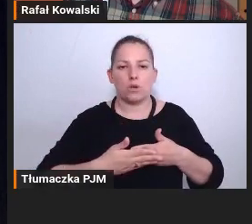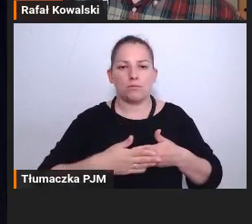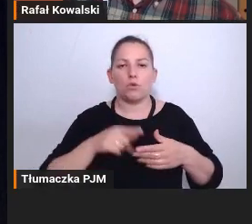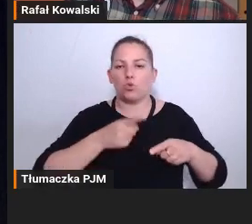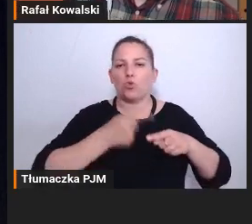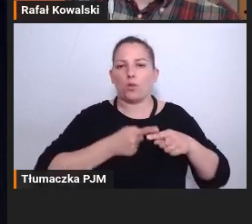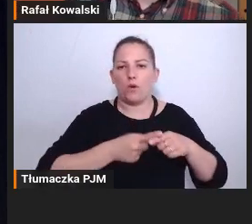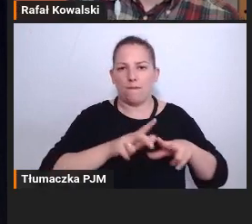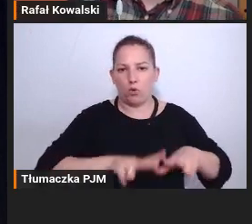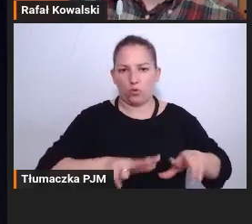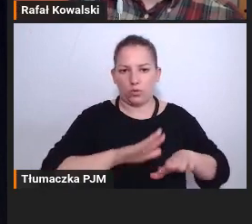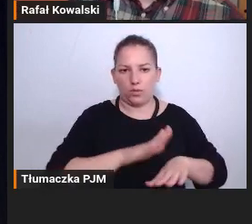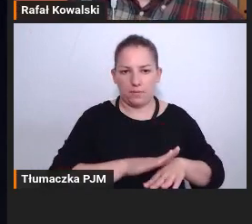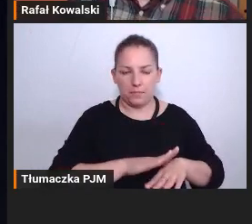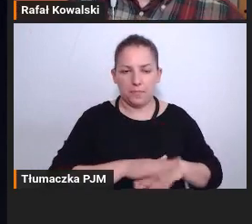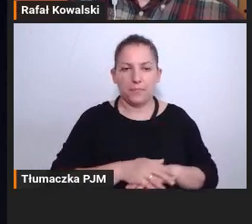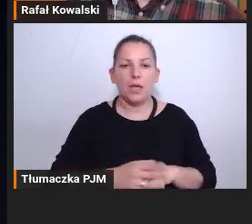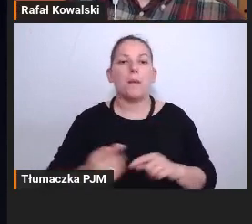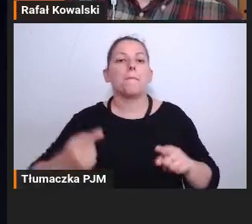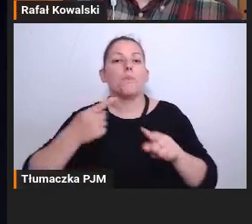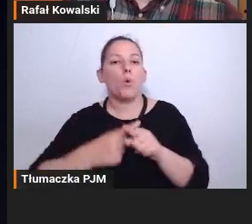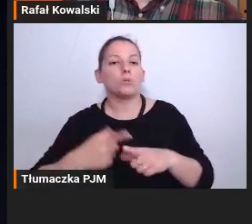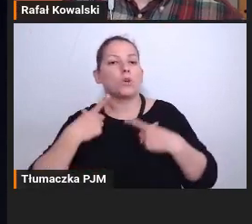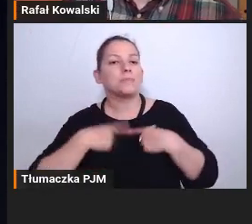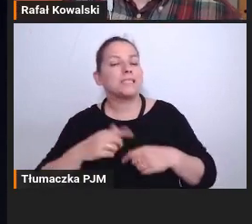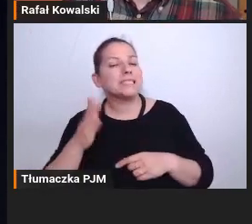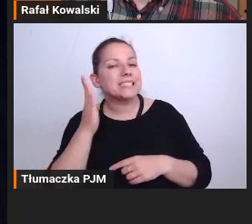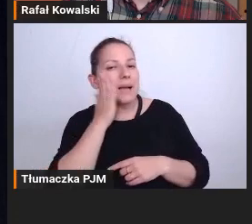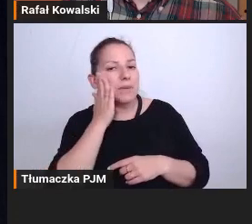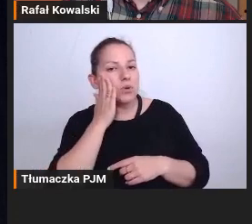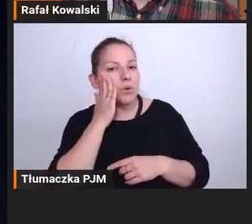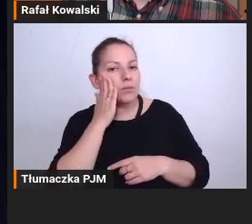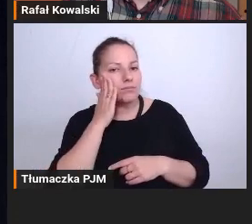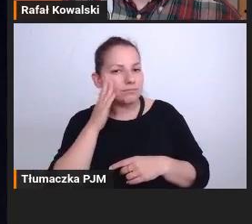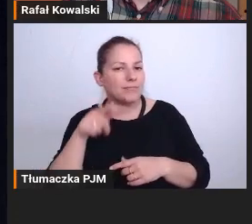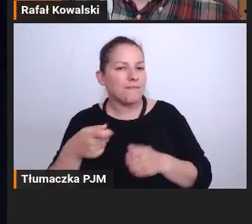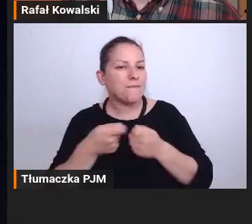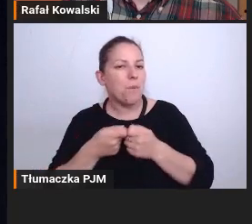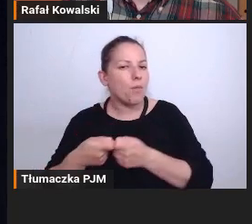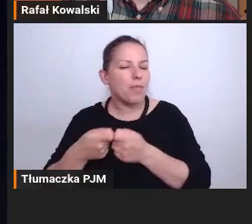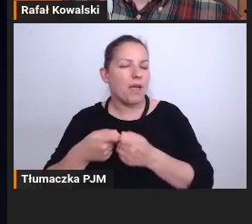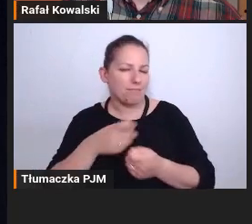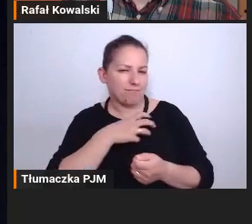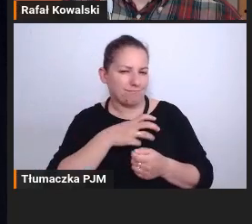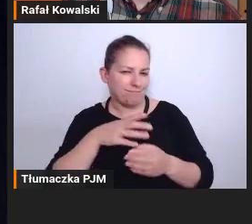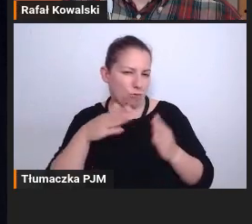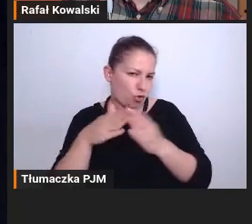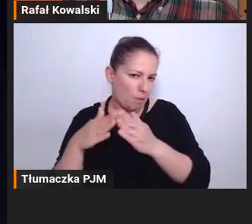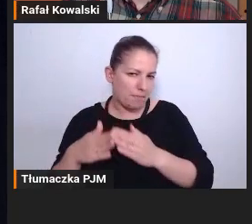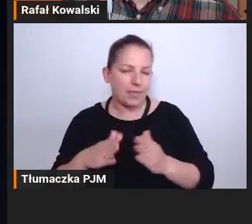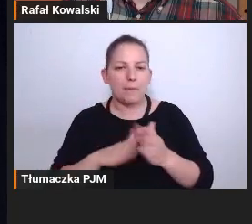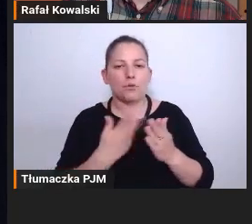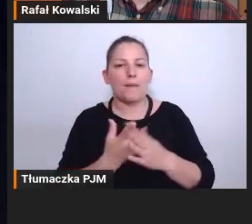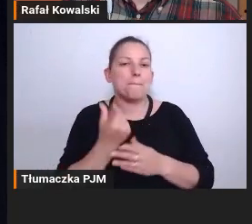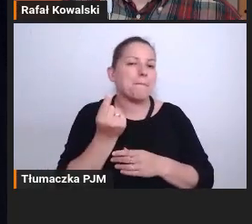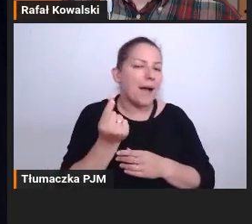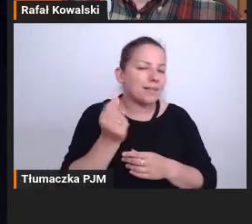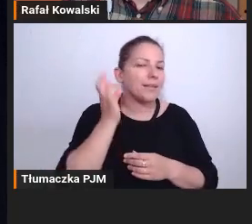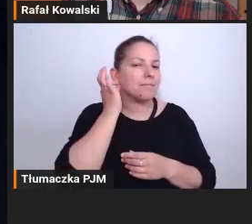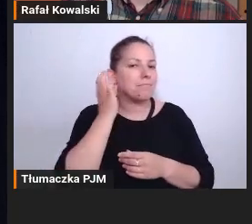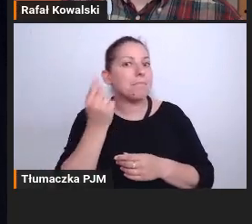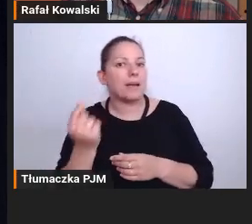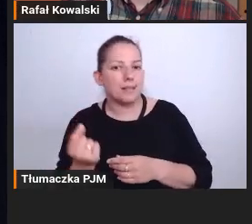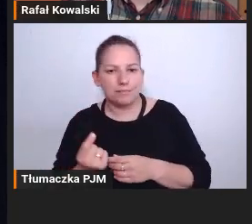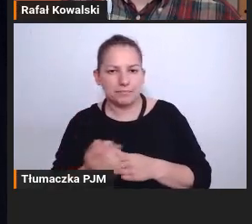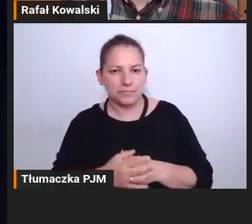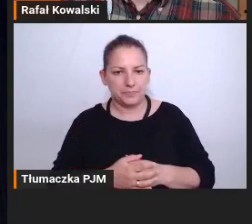członkowie rodziny plus osoby zamieszkujące z nami we wspólnym gospodarstwie domowym, czyli na przykład partner, partnerka. Tak? Tych osób nie